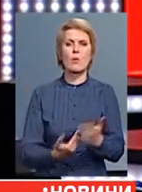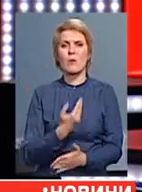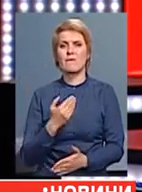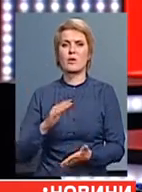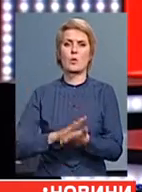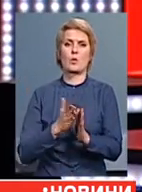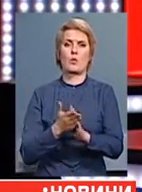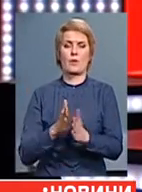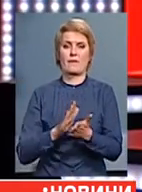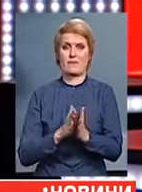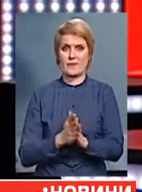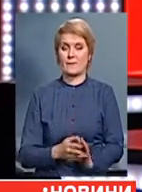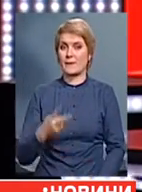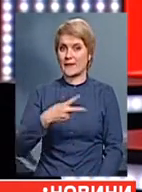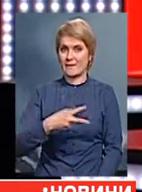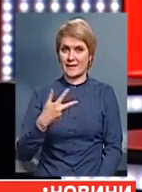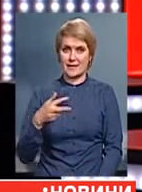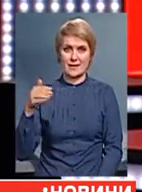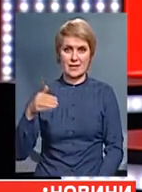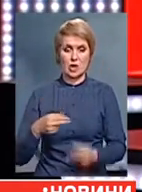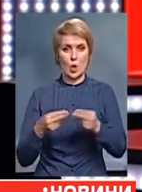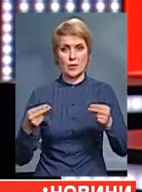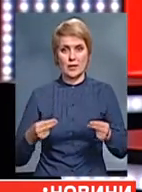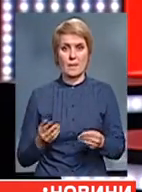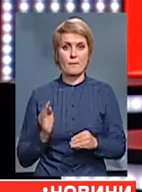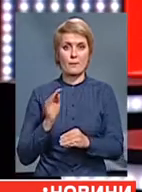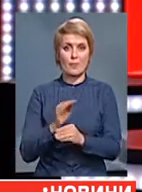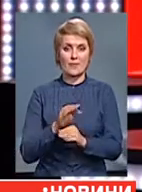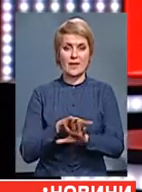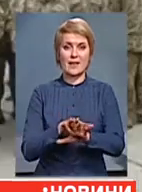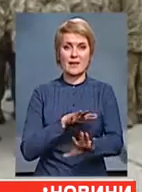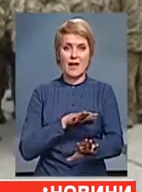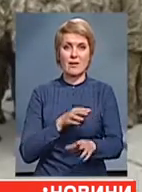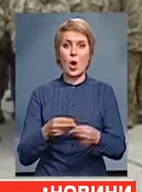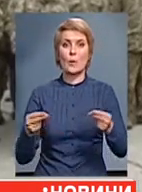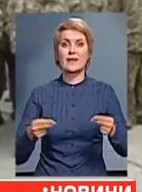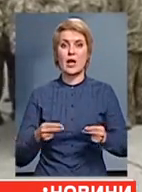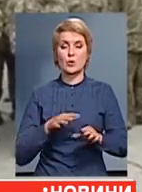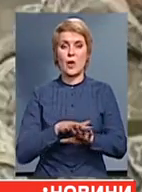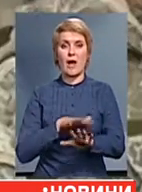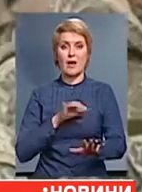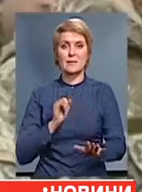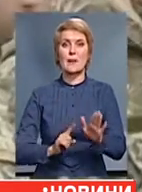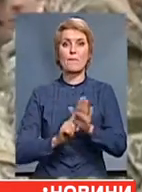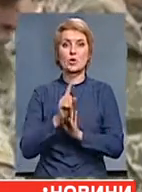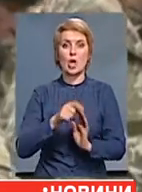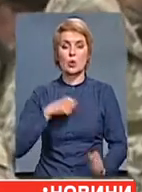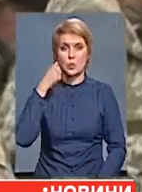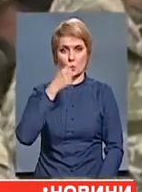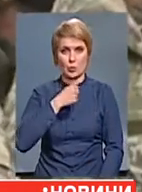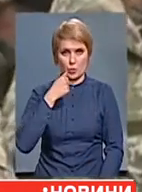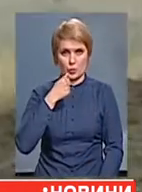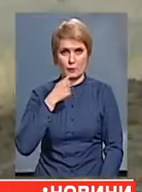23 тисячі контрактників поповнили лави української армії від початку року. Про це повідомив виконувач обов'язків начальника головного управління персоналу